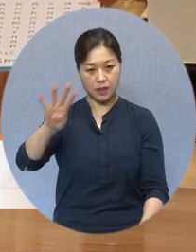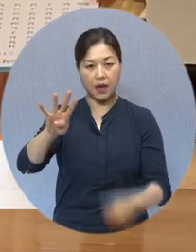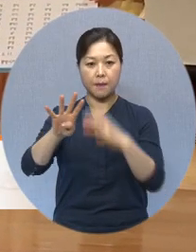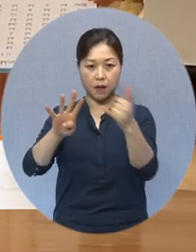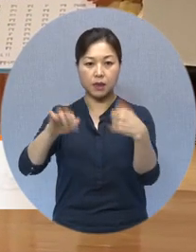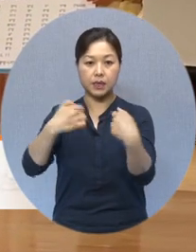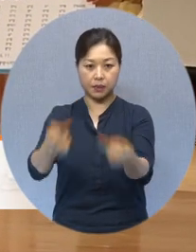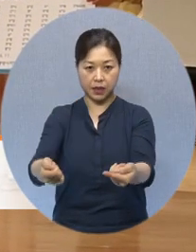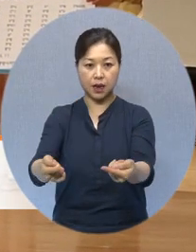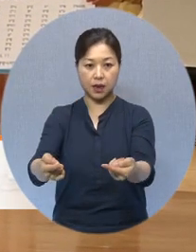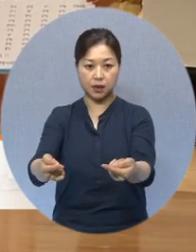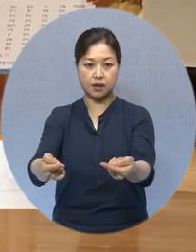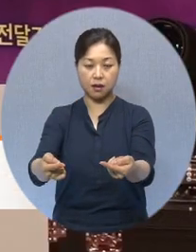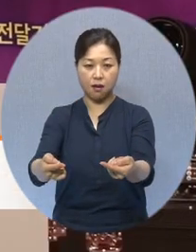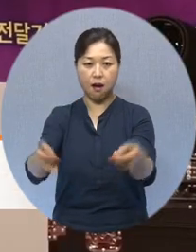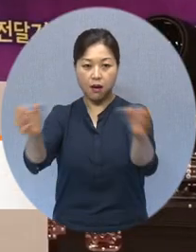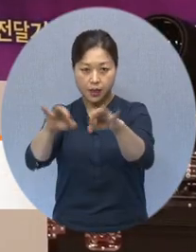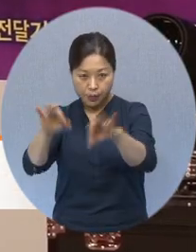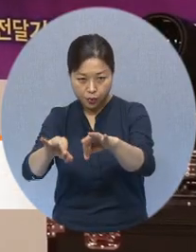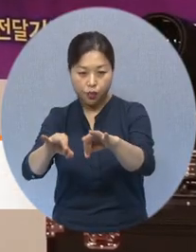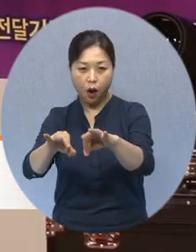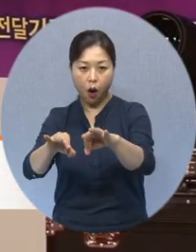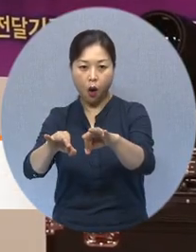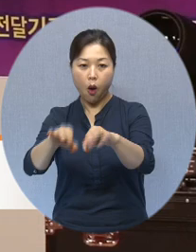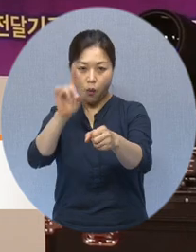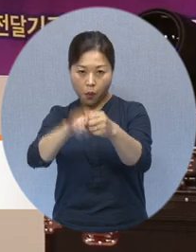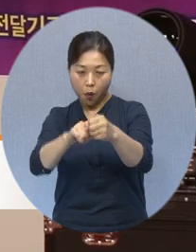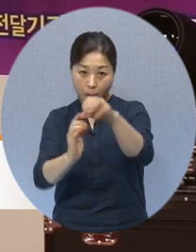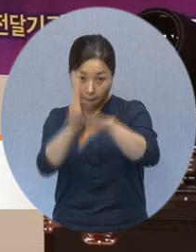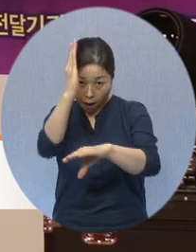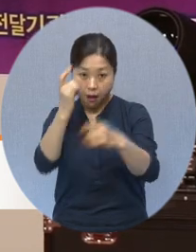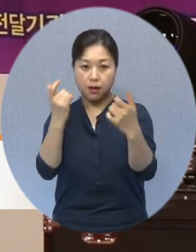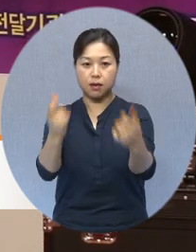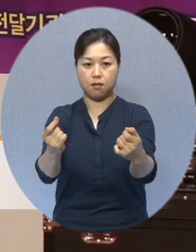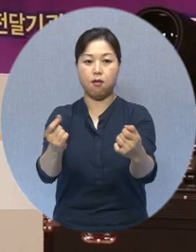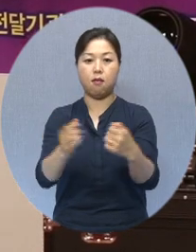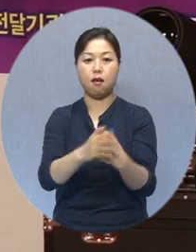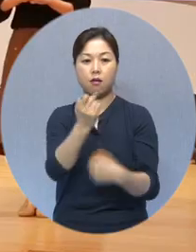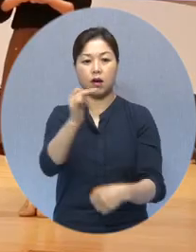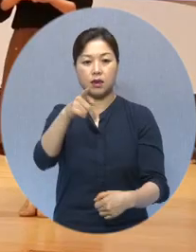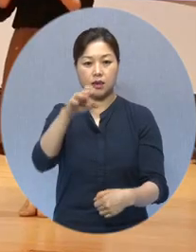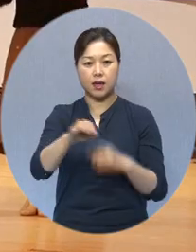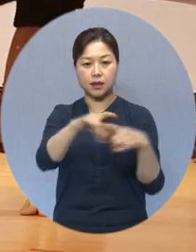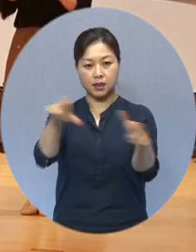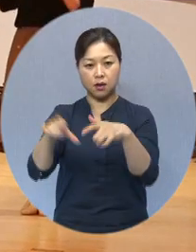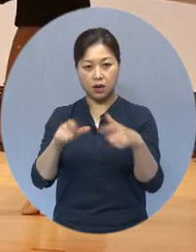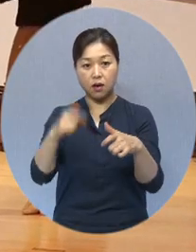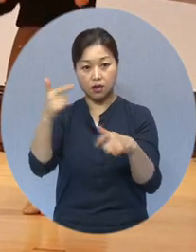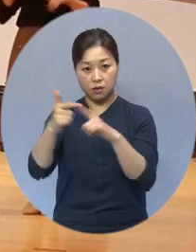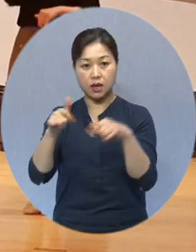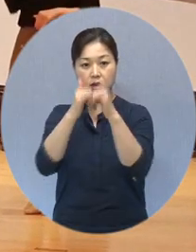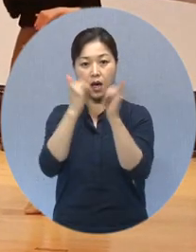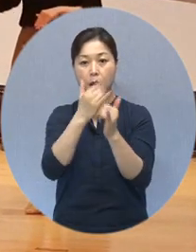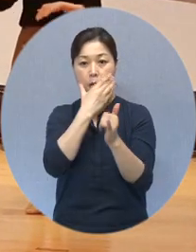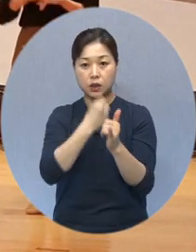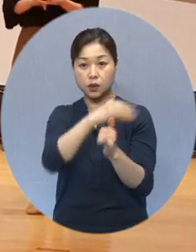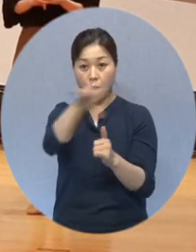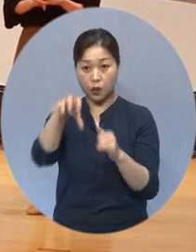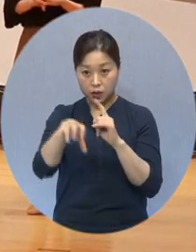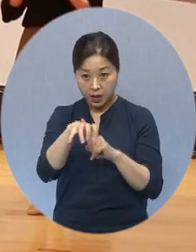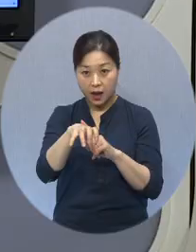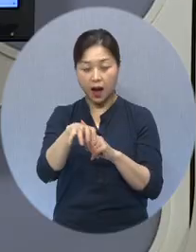1,824명이 참가해 기부를 초과 달성하는 쾌거를 이뤘으며 광양 지역 6개소 사회복지기관에 기부금을